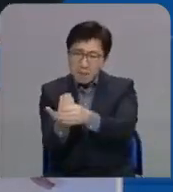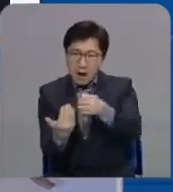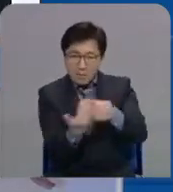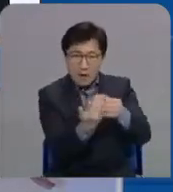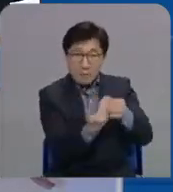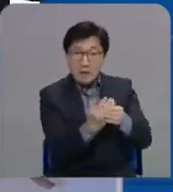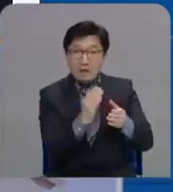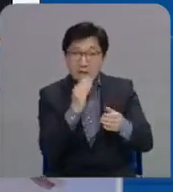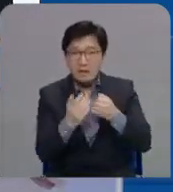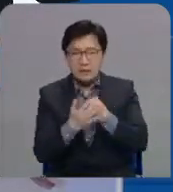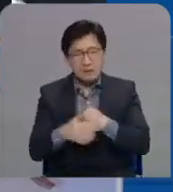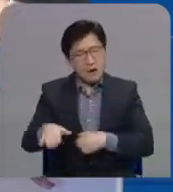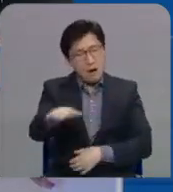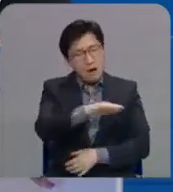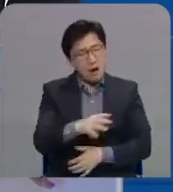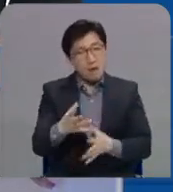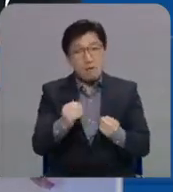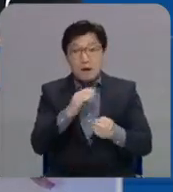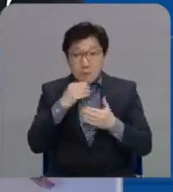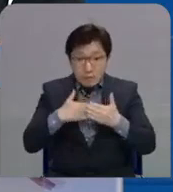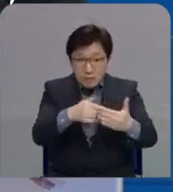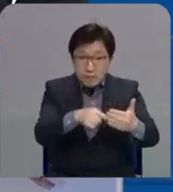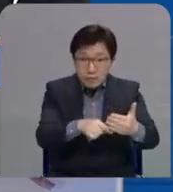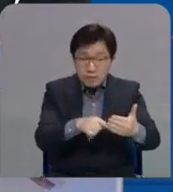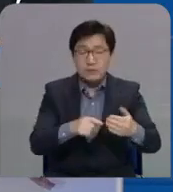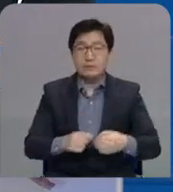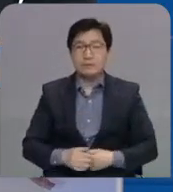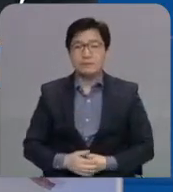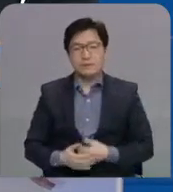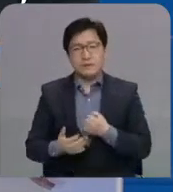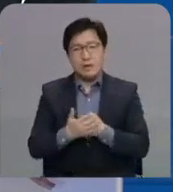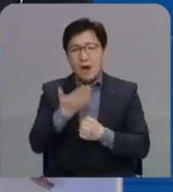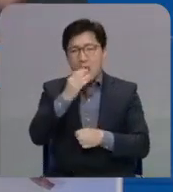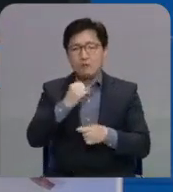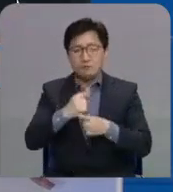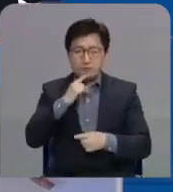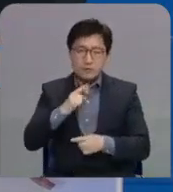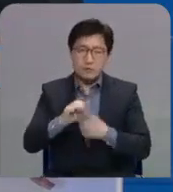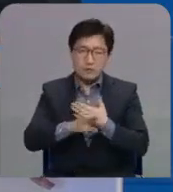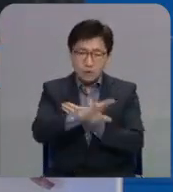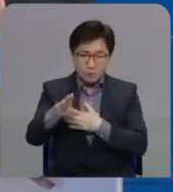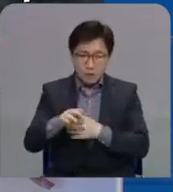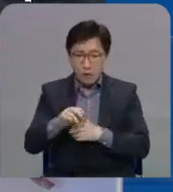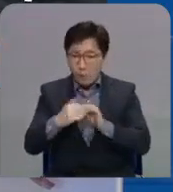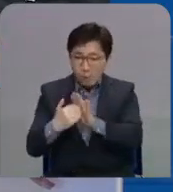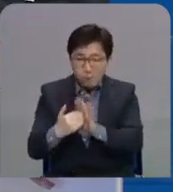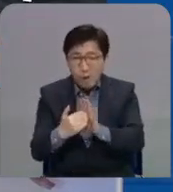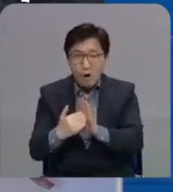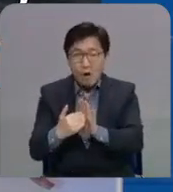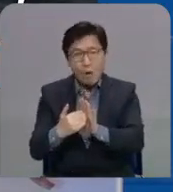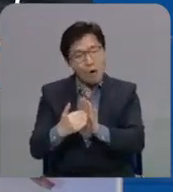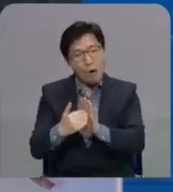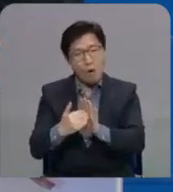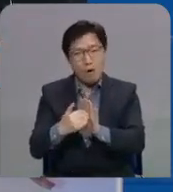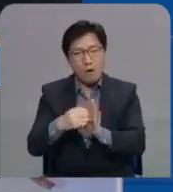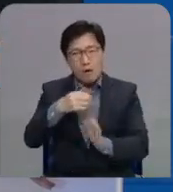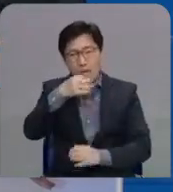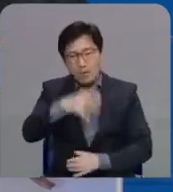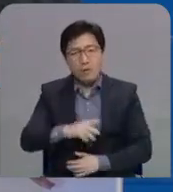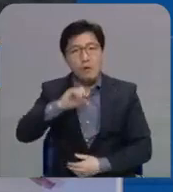하고 있는 양상 이기 때문에 방역 책에 더 대응 아기의 무척